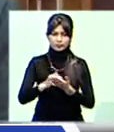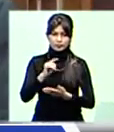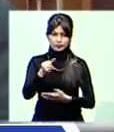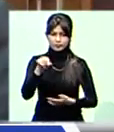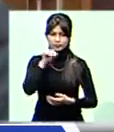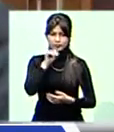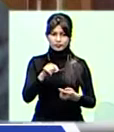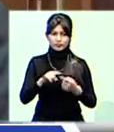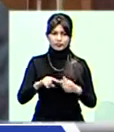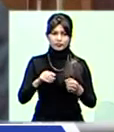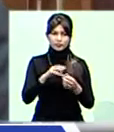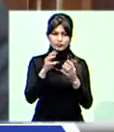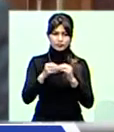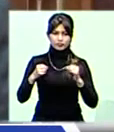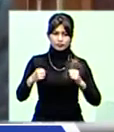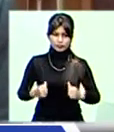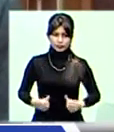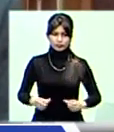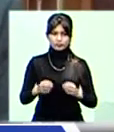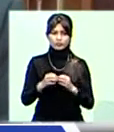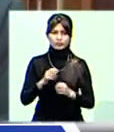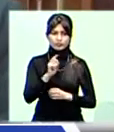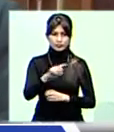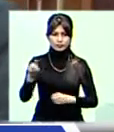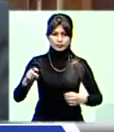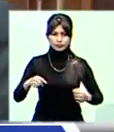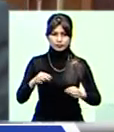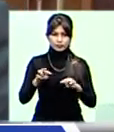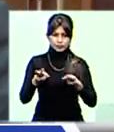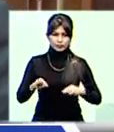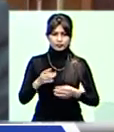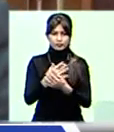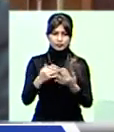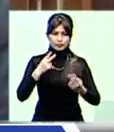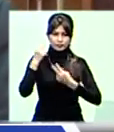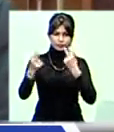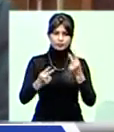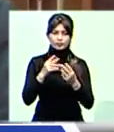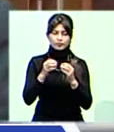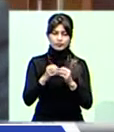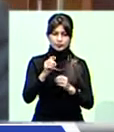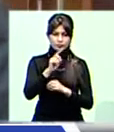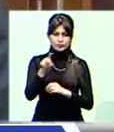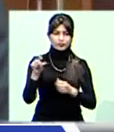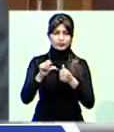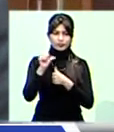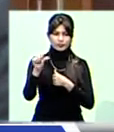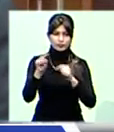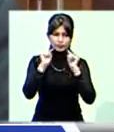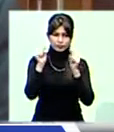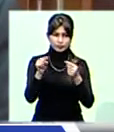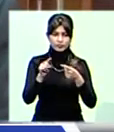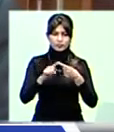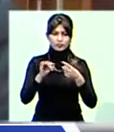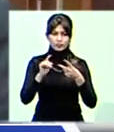қоғамның бірлігі, тыныштығы, елдің алдына қойылып отырған, мемлекеттің алдына қойылып отырған үлкен мақсаттар, соның ішінде әсіресе екінші